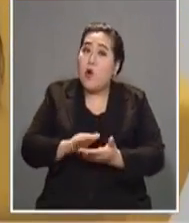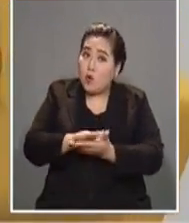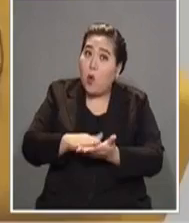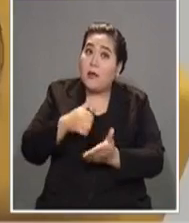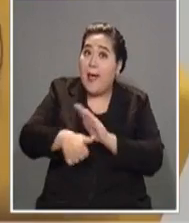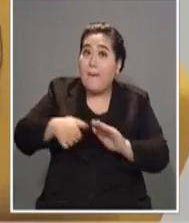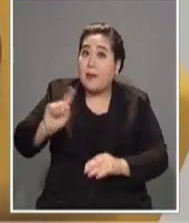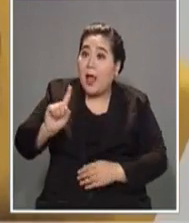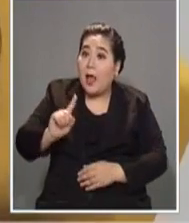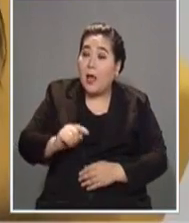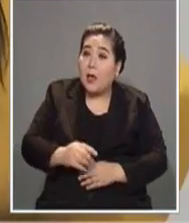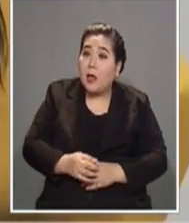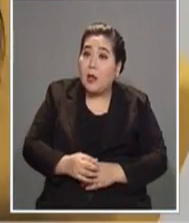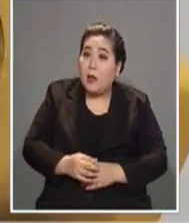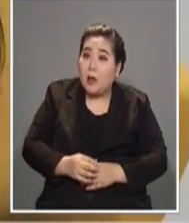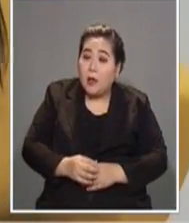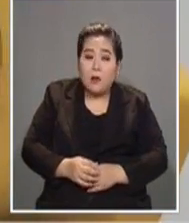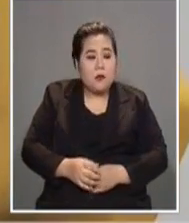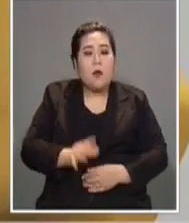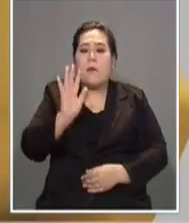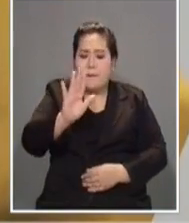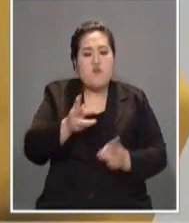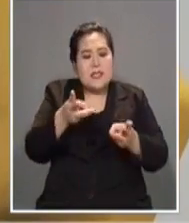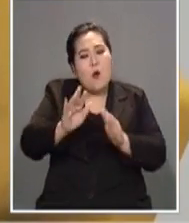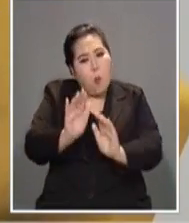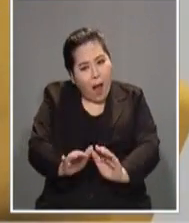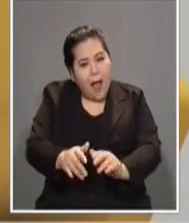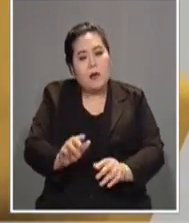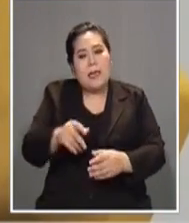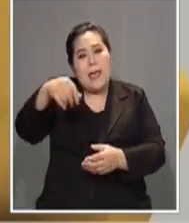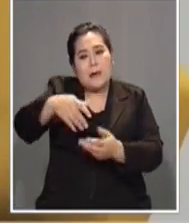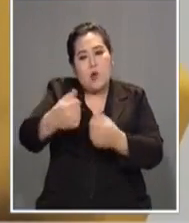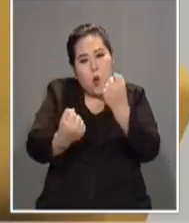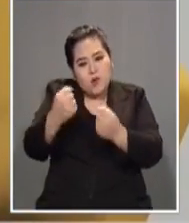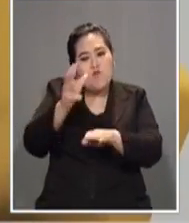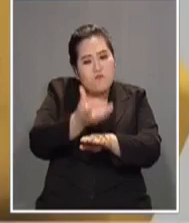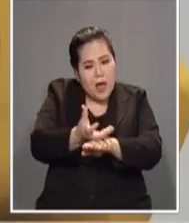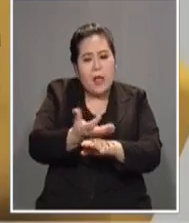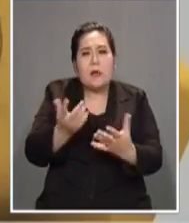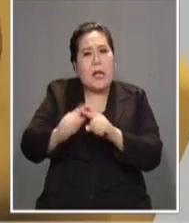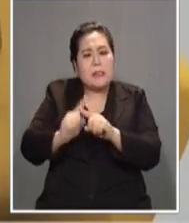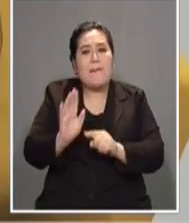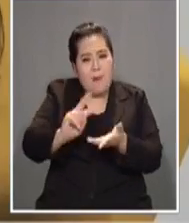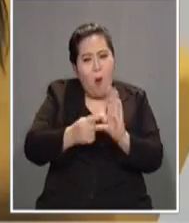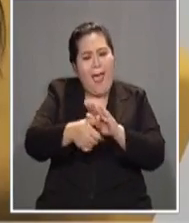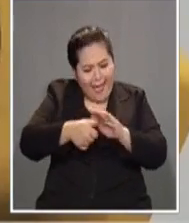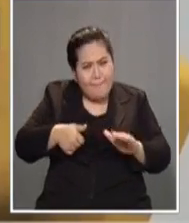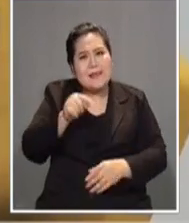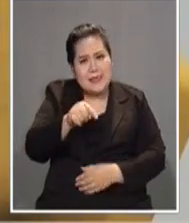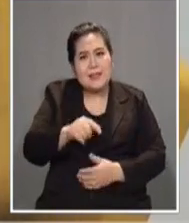ก็รับไว้โดยประการใดนี่คือเราวิธีไหนก็ตามที่เรามาเนี่ยคือรับไว้โดยประการใดซึ่งของที่ยังไม่